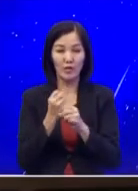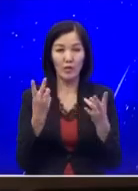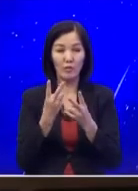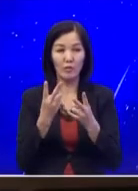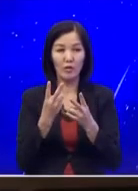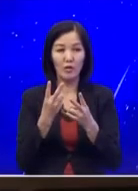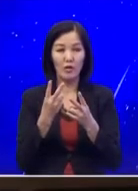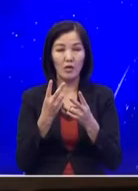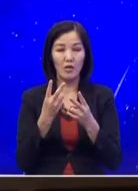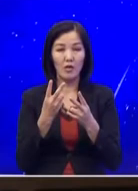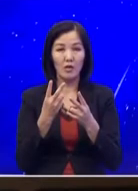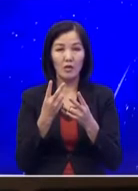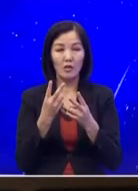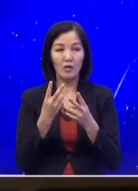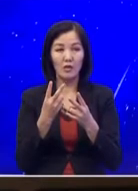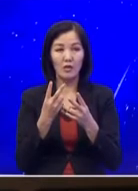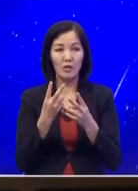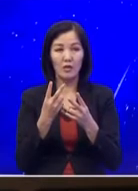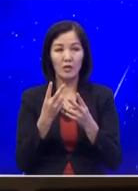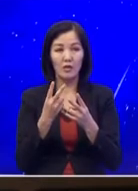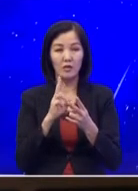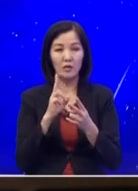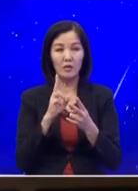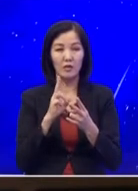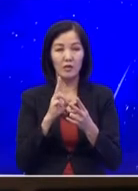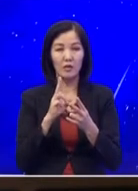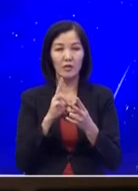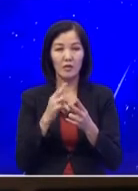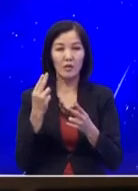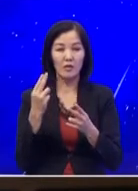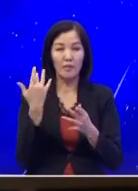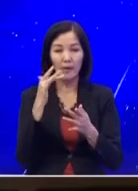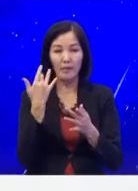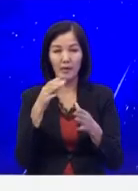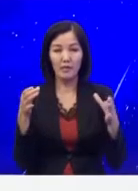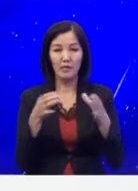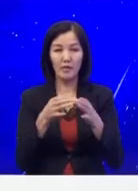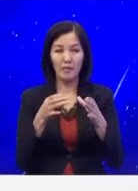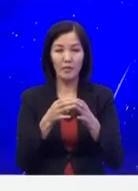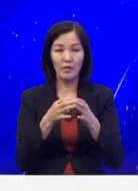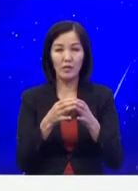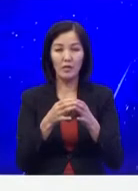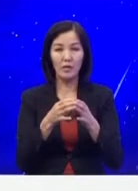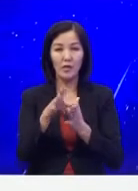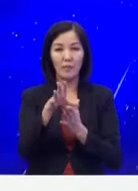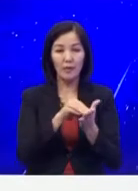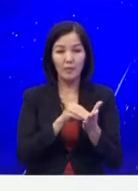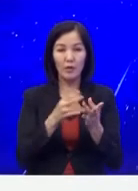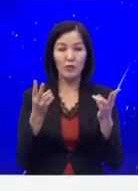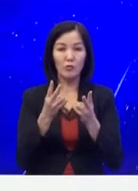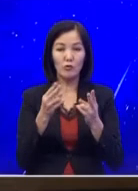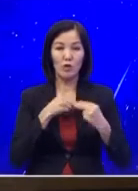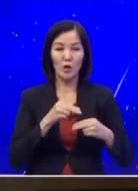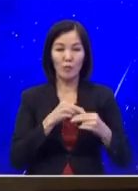по Кустогрупп, по американской компании работать. Я еще раз говорю. Вот основное вот это